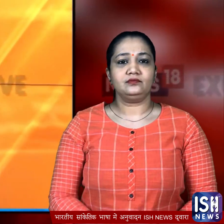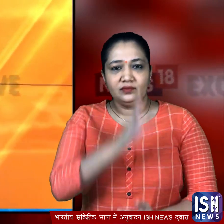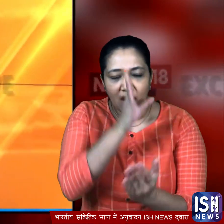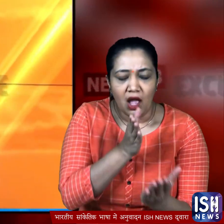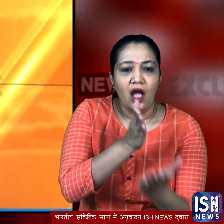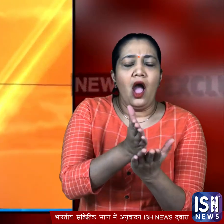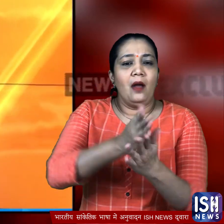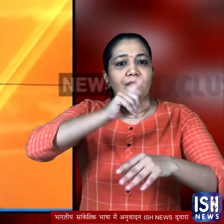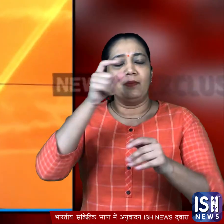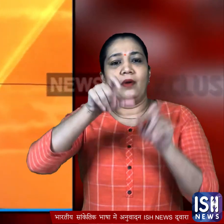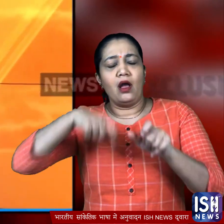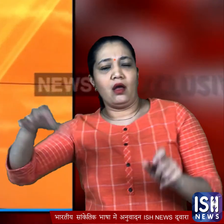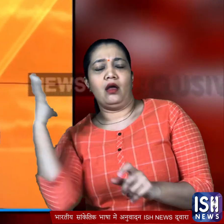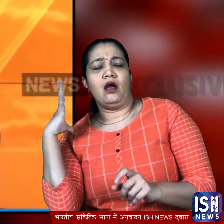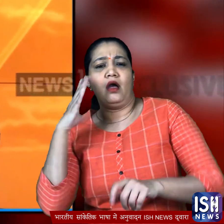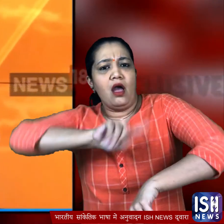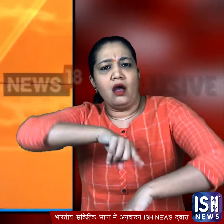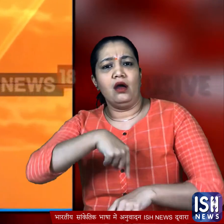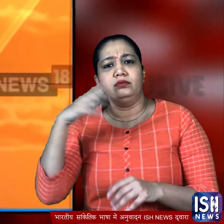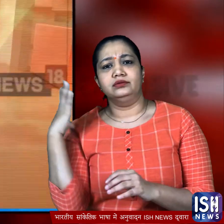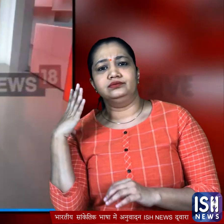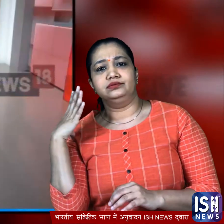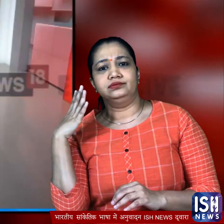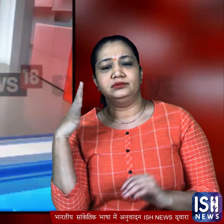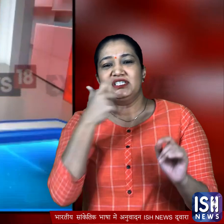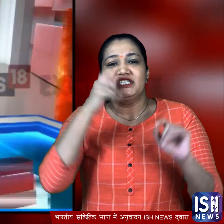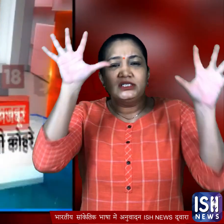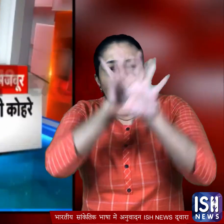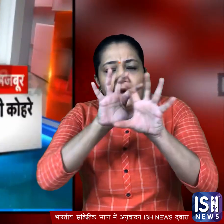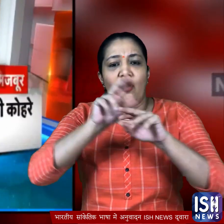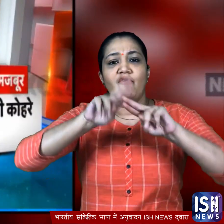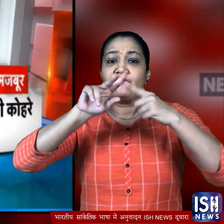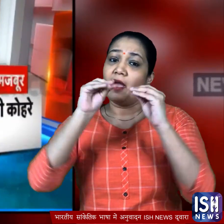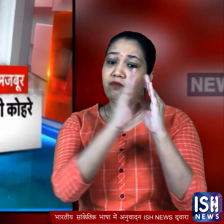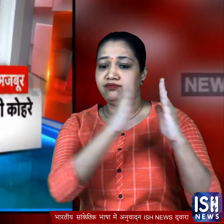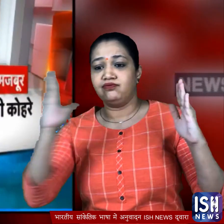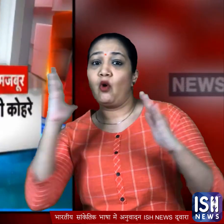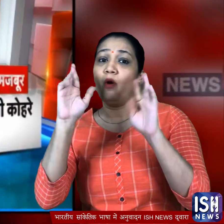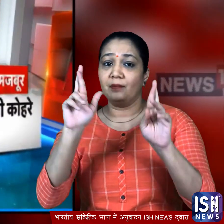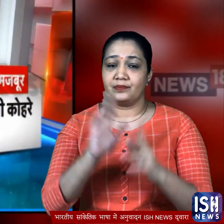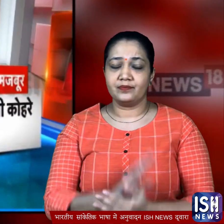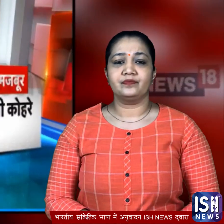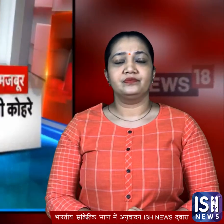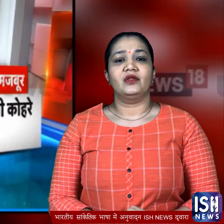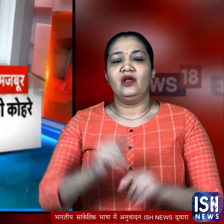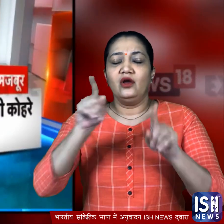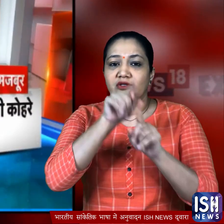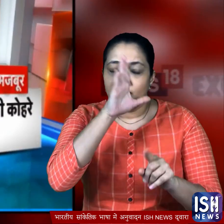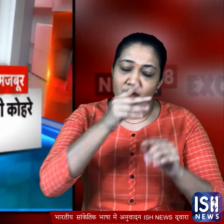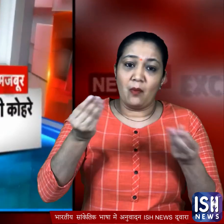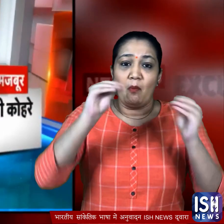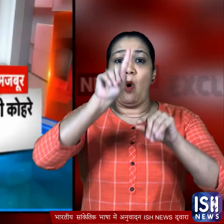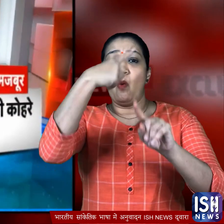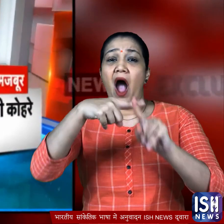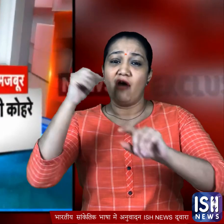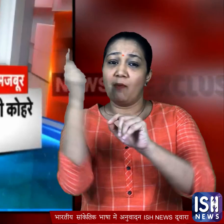वजह से स्टेशनों पर यात्री घंटों तक अपनी रेलगाड़ी का इंतजार करने के लिए मजबूर हैं। जबकि कोहरे का मौसम फरवरी तक बना रह सकता है। मतलब यह कि मौसम की मार ट्रेनों